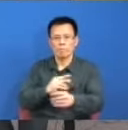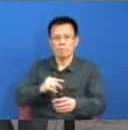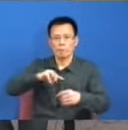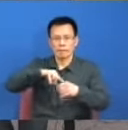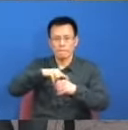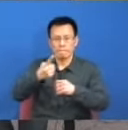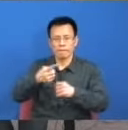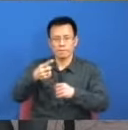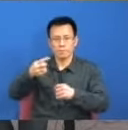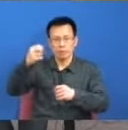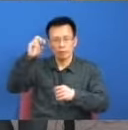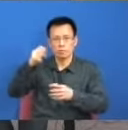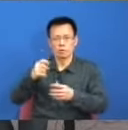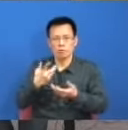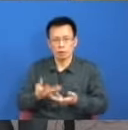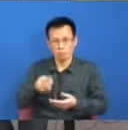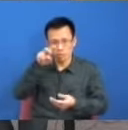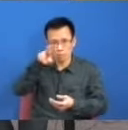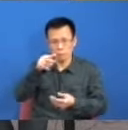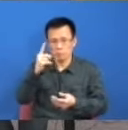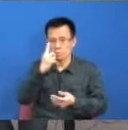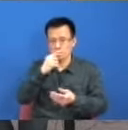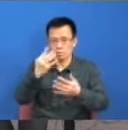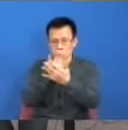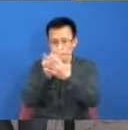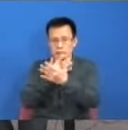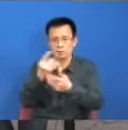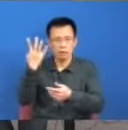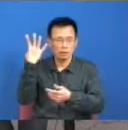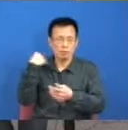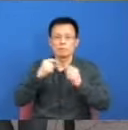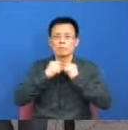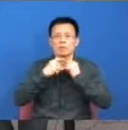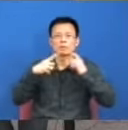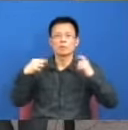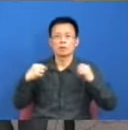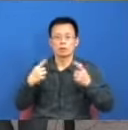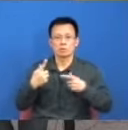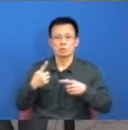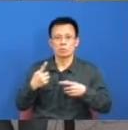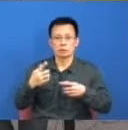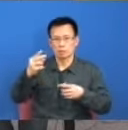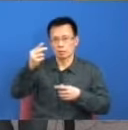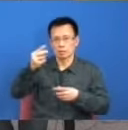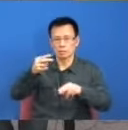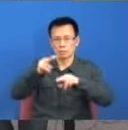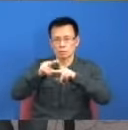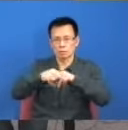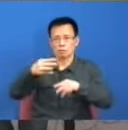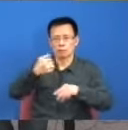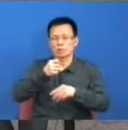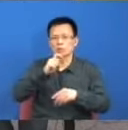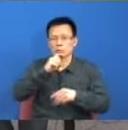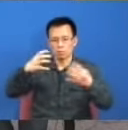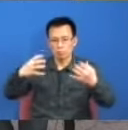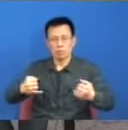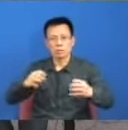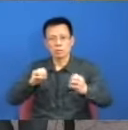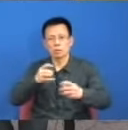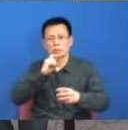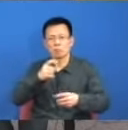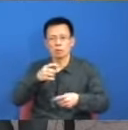係因為我今日睇翻新聞啦，就話原來尋晚阿煲呔同習近平食飯嗰陣係有講到尋日嘅示威嘅，咁佢